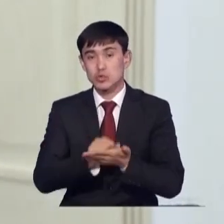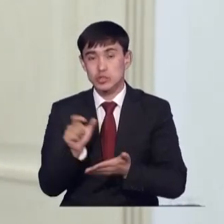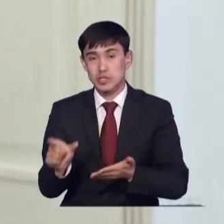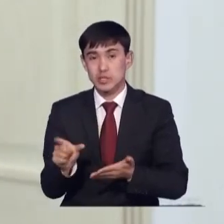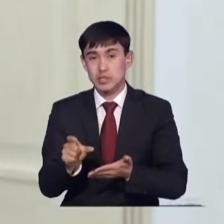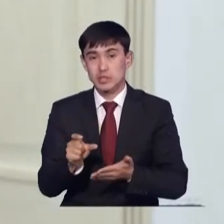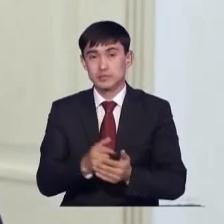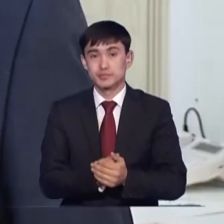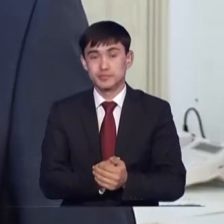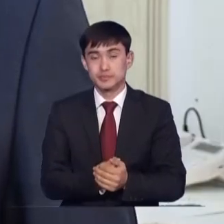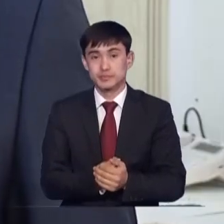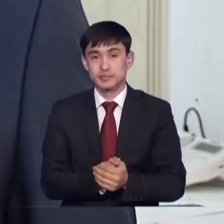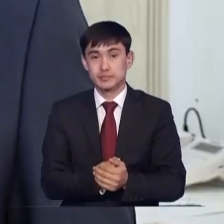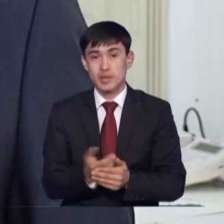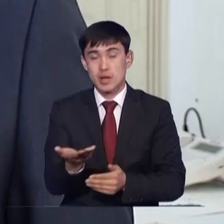Эколого